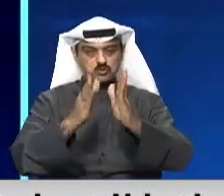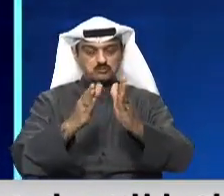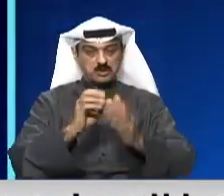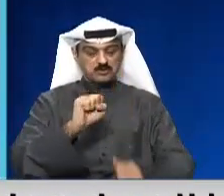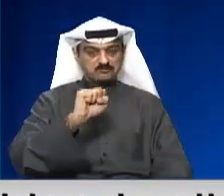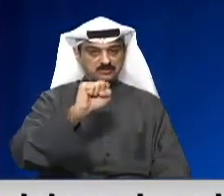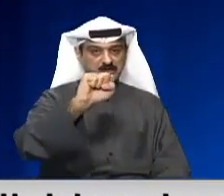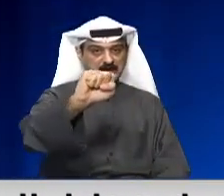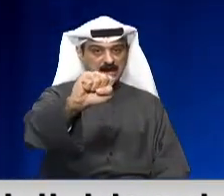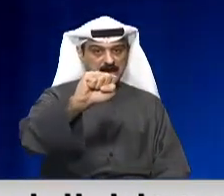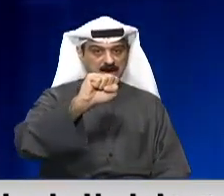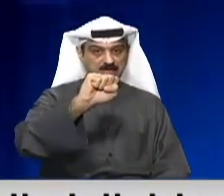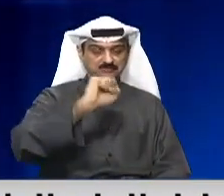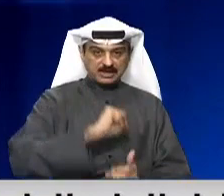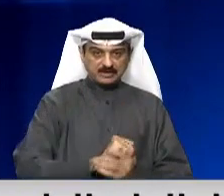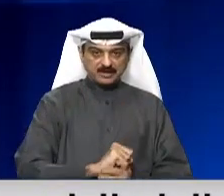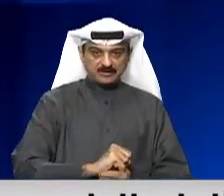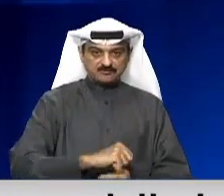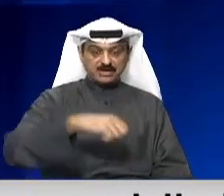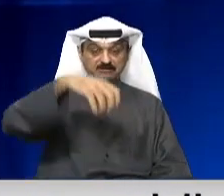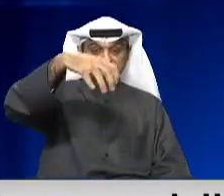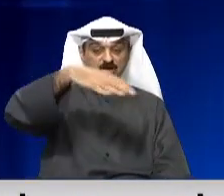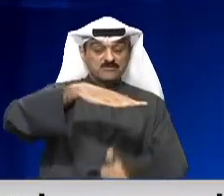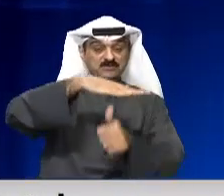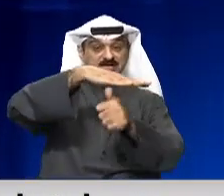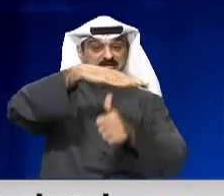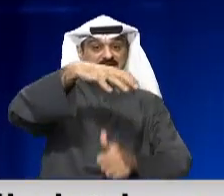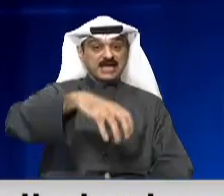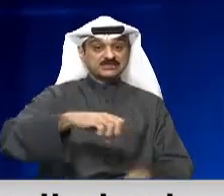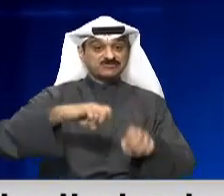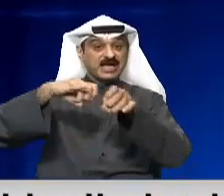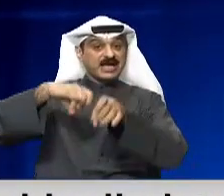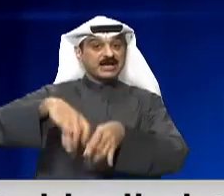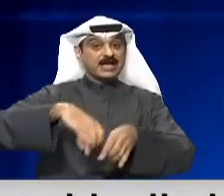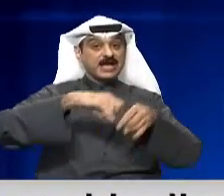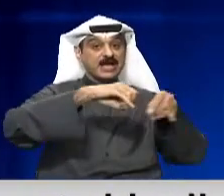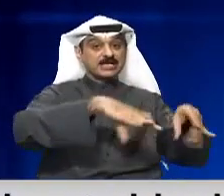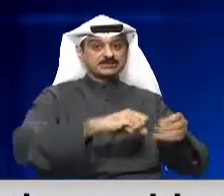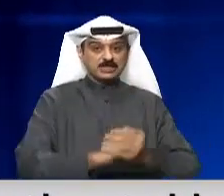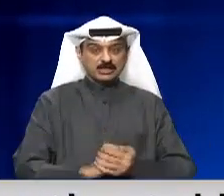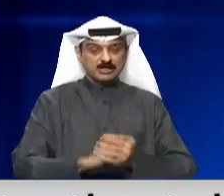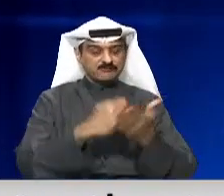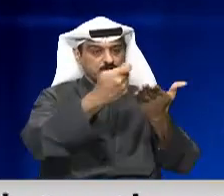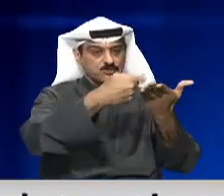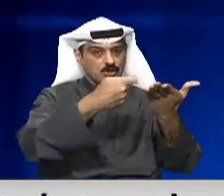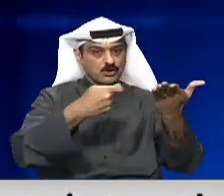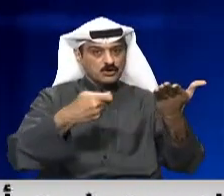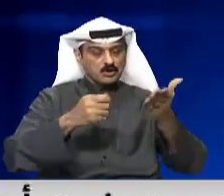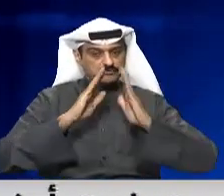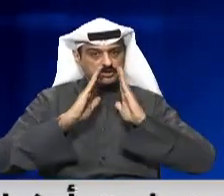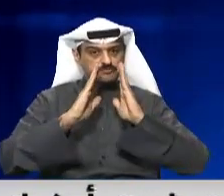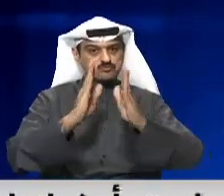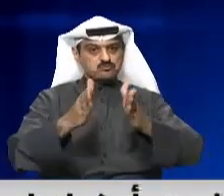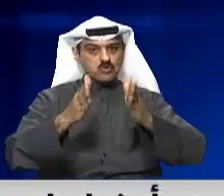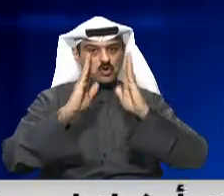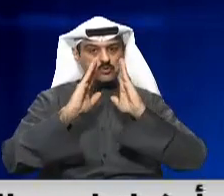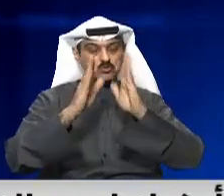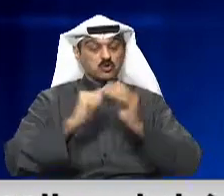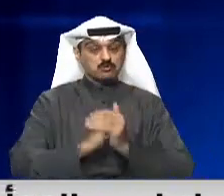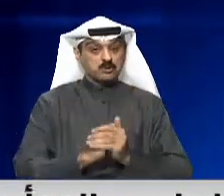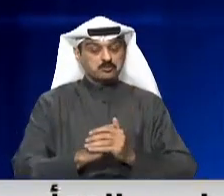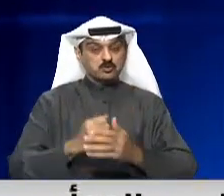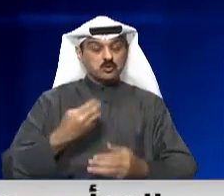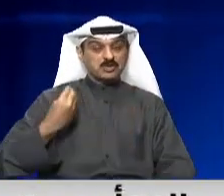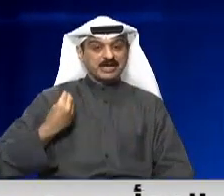الجنرال ديفيد هيرلي حاكم عام أستراليا صديقة. عبر فيها سمو حفظه الله عن خالص التهاني بمناسبة العيد